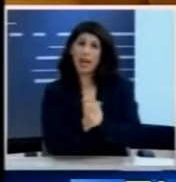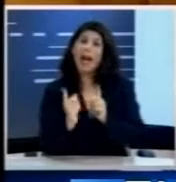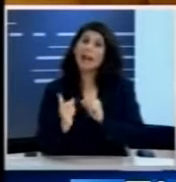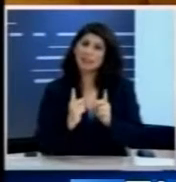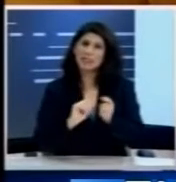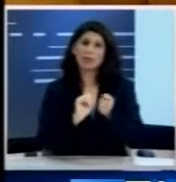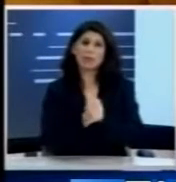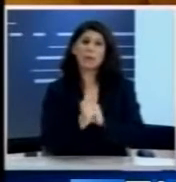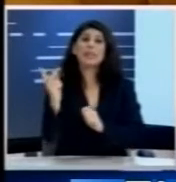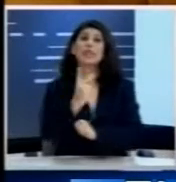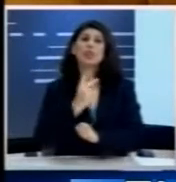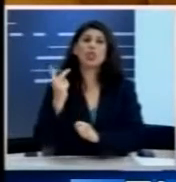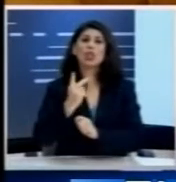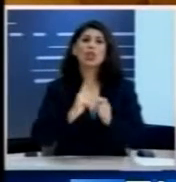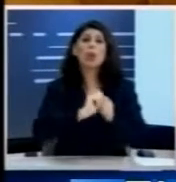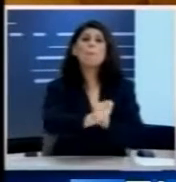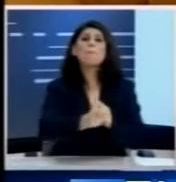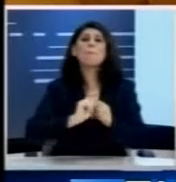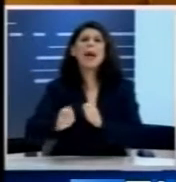αντίστοιχης τροπολογίας για το κοινωνικό μέρισμα.